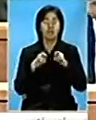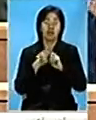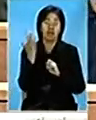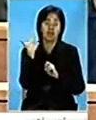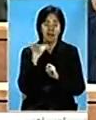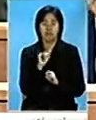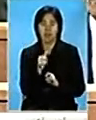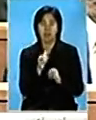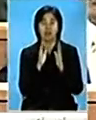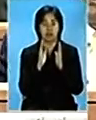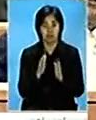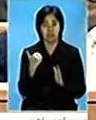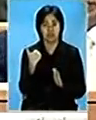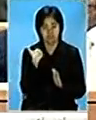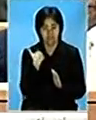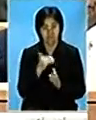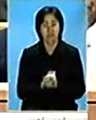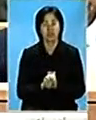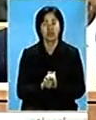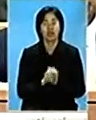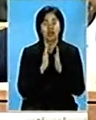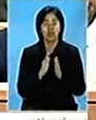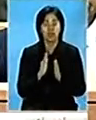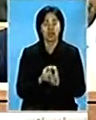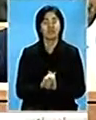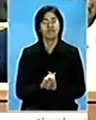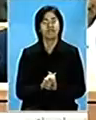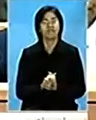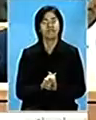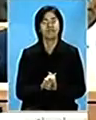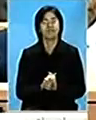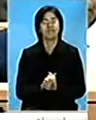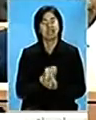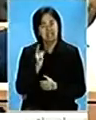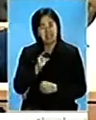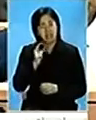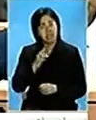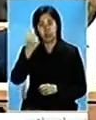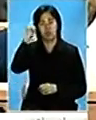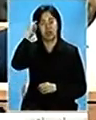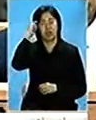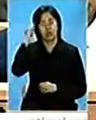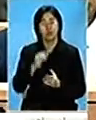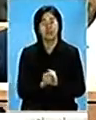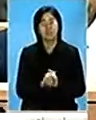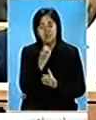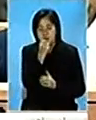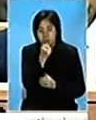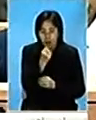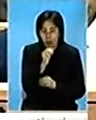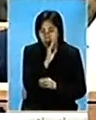างคนแต่งร้อยตำรวจเอกเก๋เทียมปลอมมาหลอกลวงประชาชน